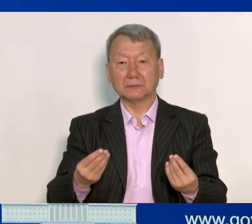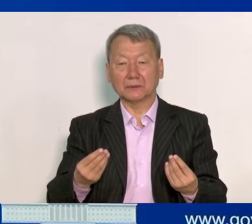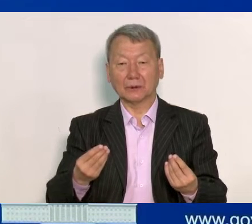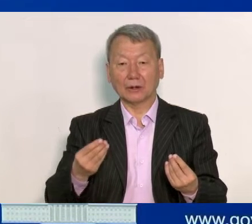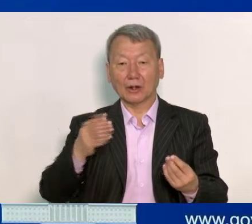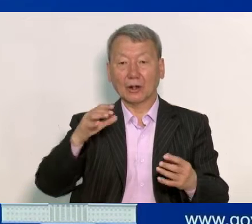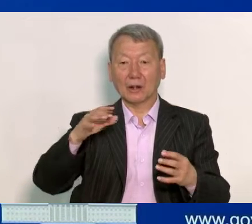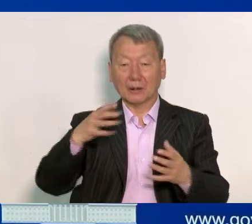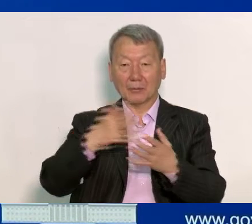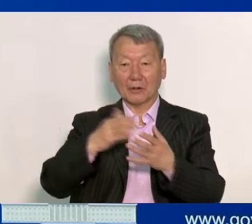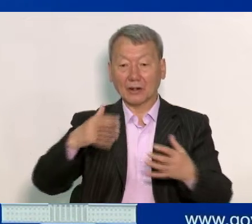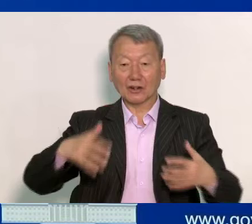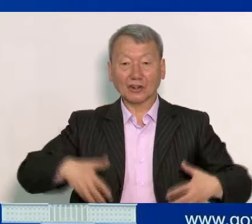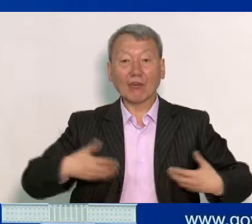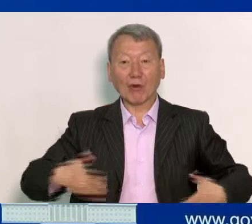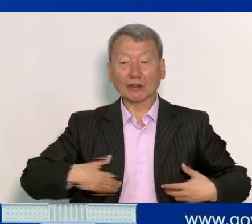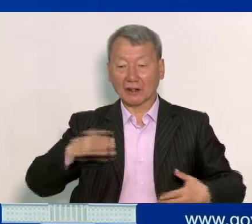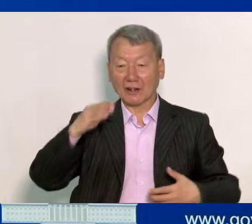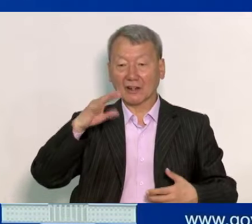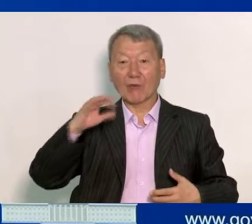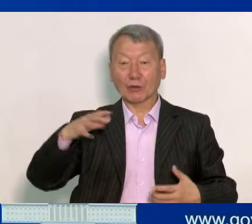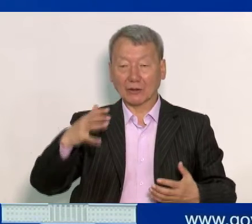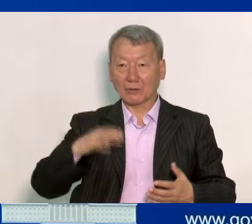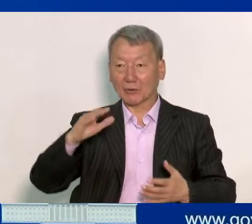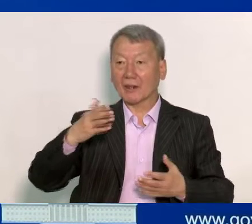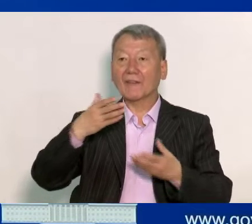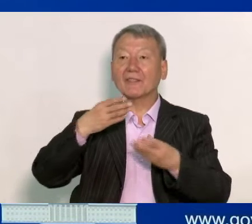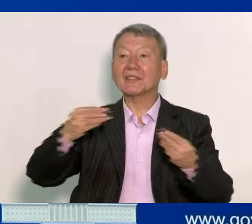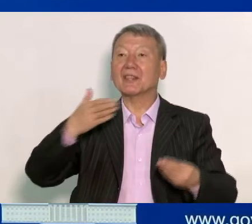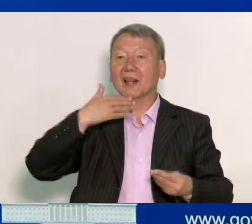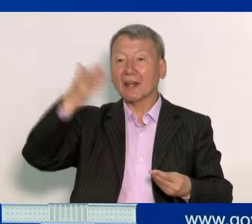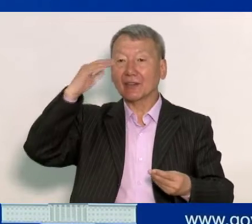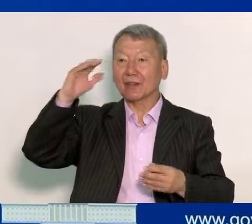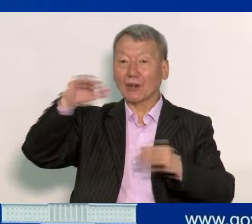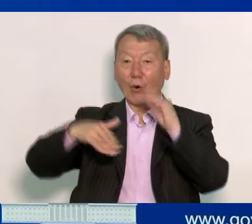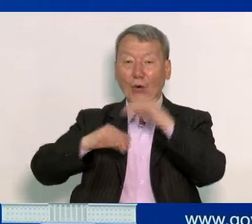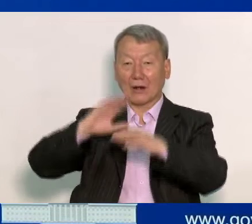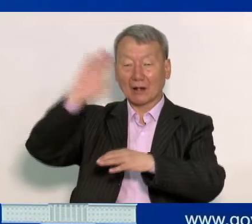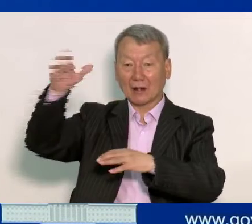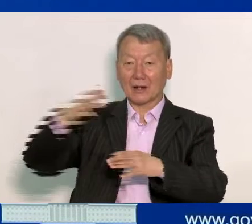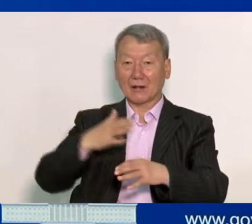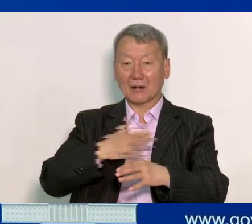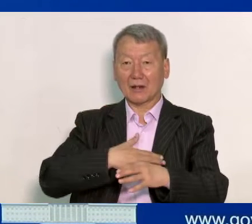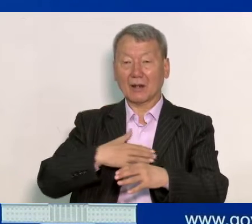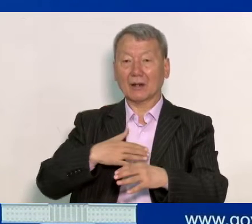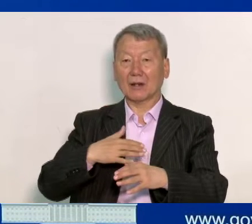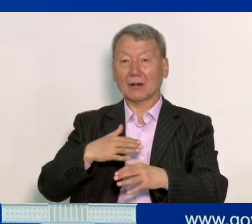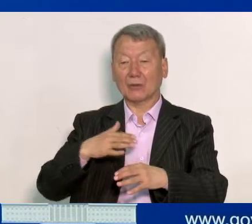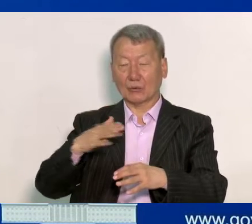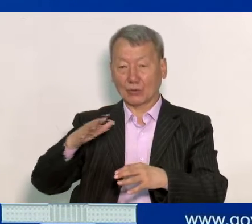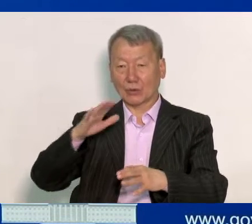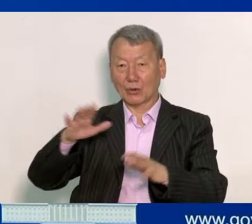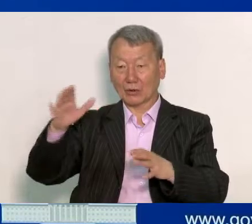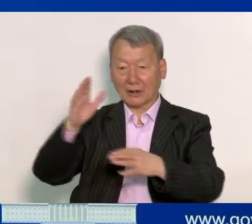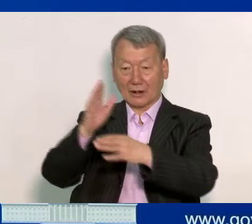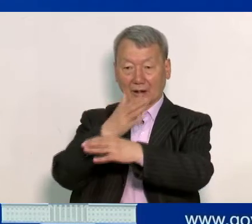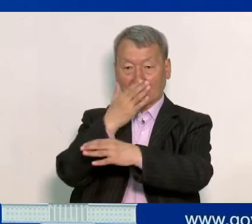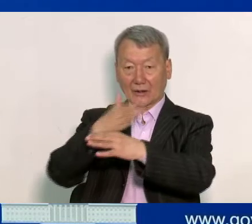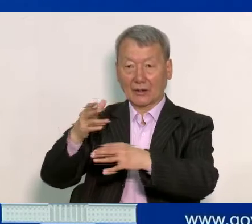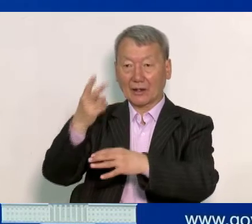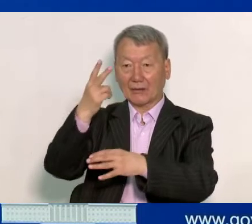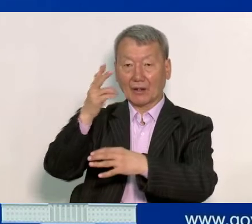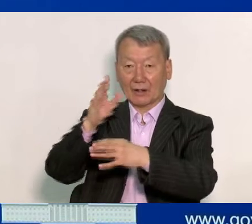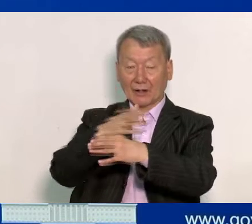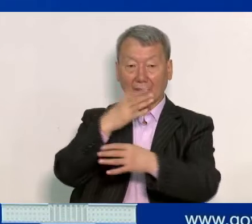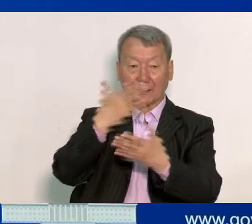день животные сейчас перегоняются на весенние и летние пастбища. Наши мероприятия, они в основном разделяются на две